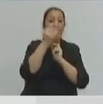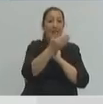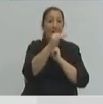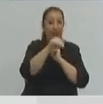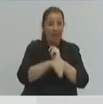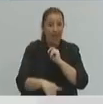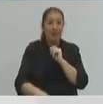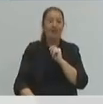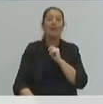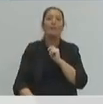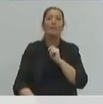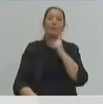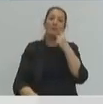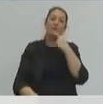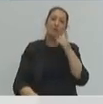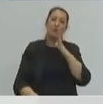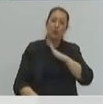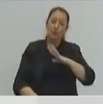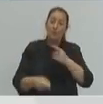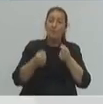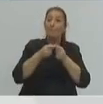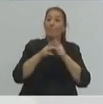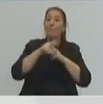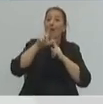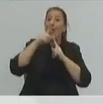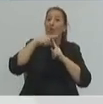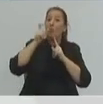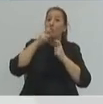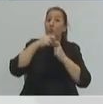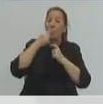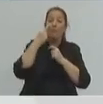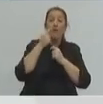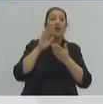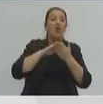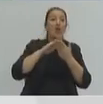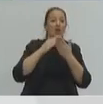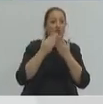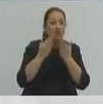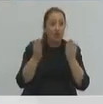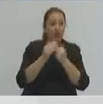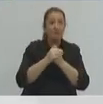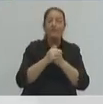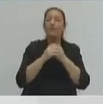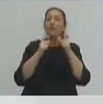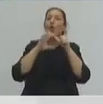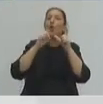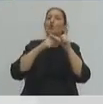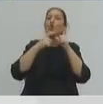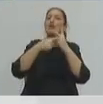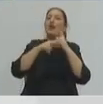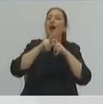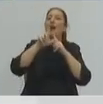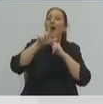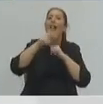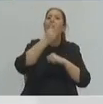edeyim. Beltur, bakın arkadaşlar, sosyal belediyecilik,